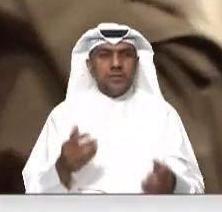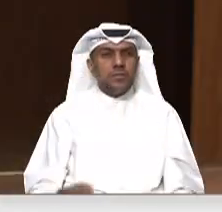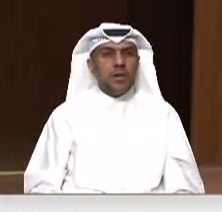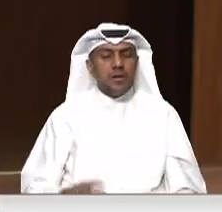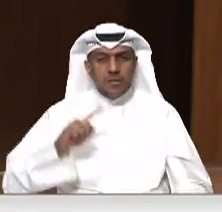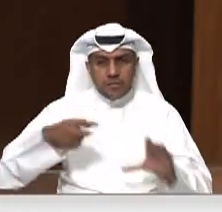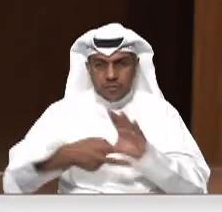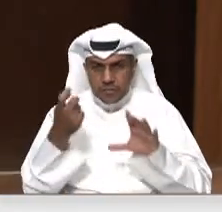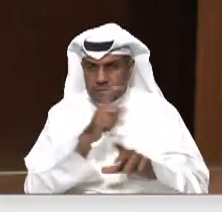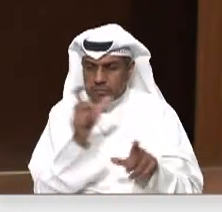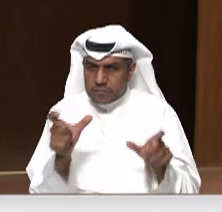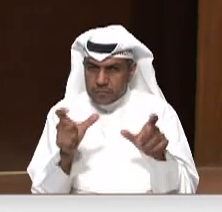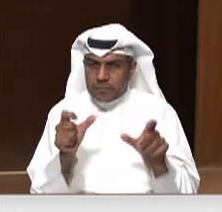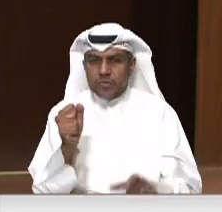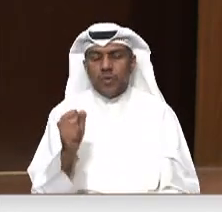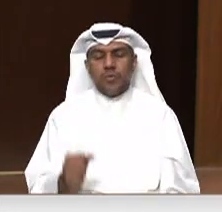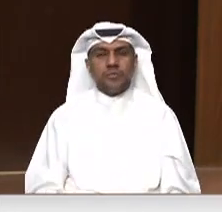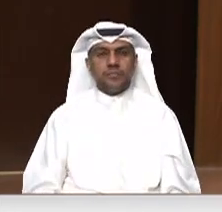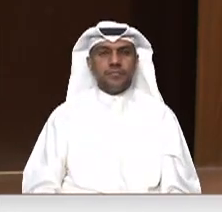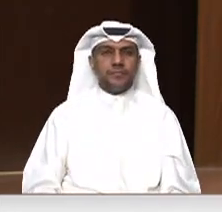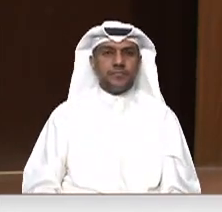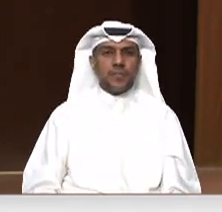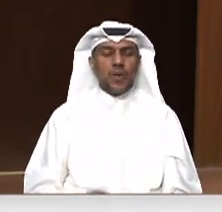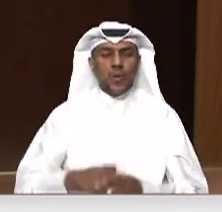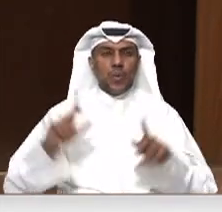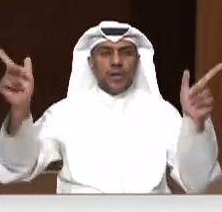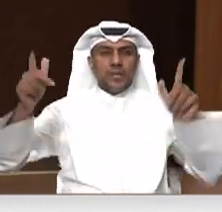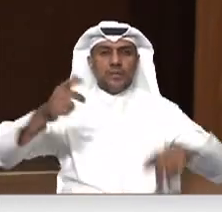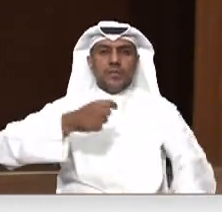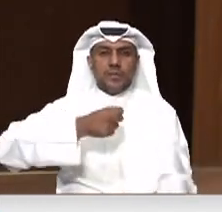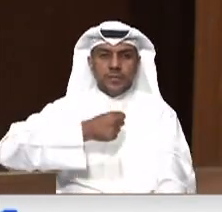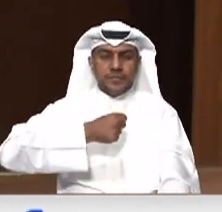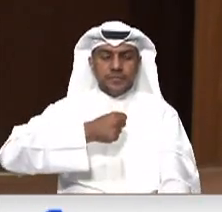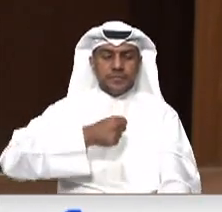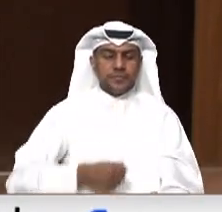في هذا المسار التكنولوجي. ديما دحدا، التلفزيون دولة الكويت.